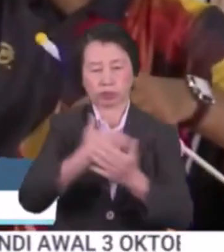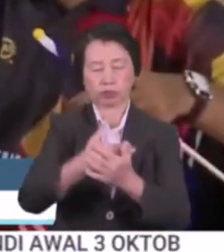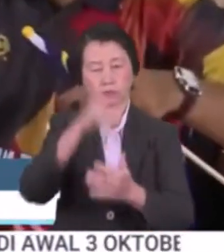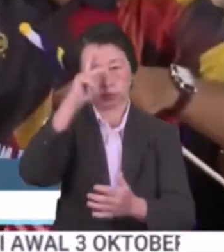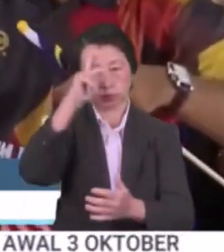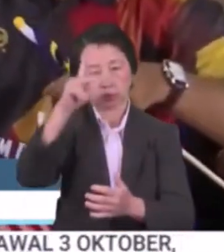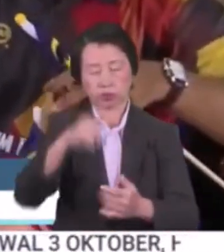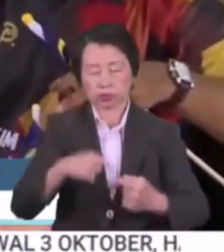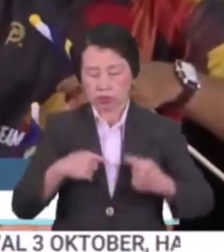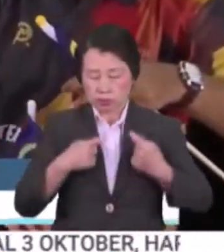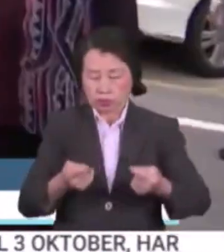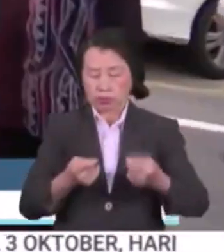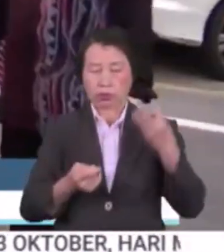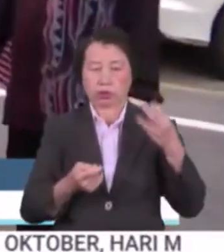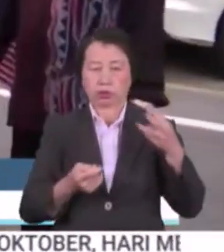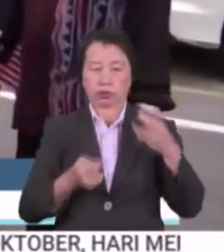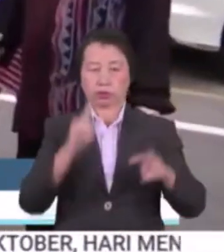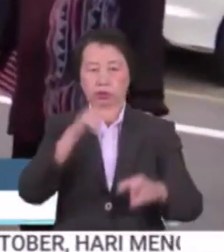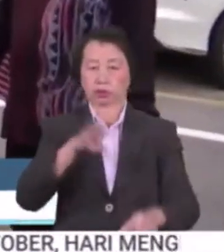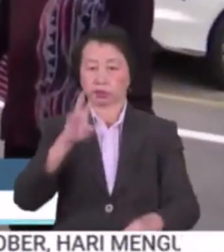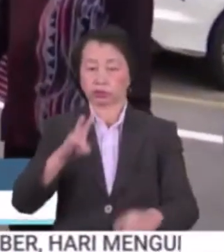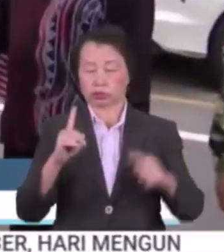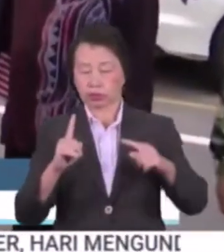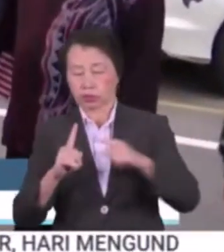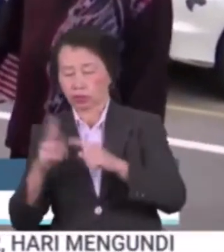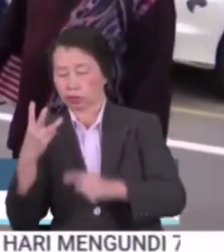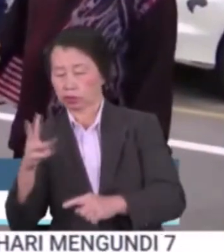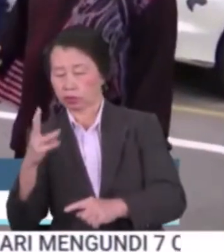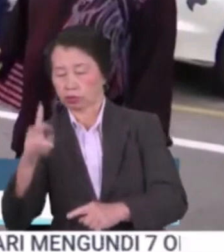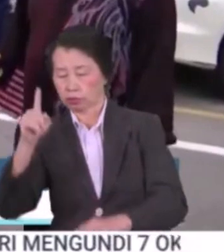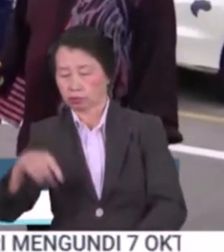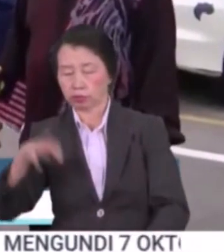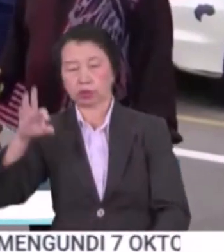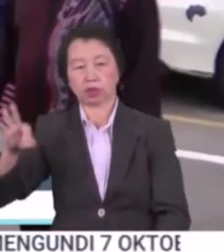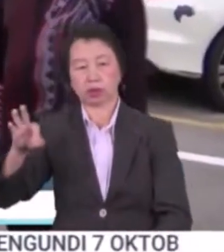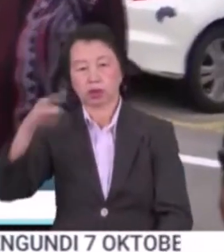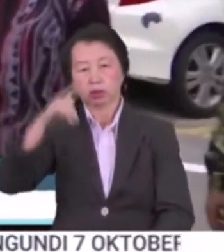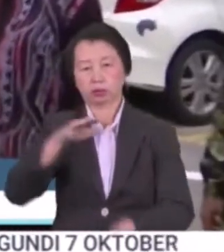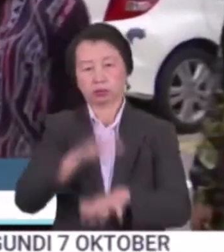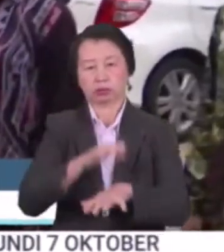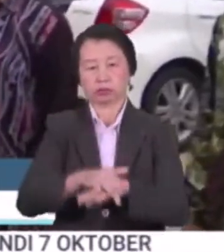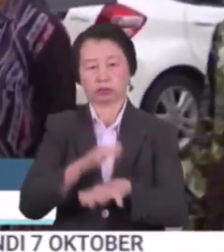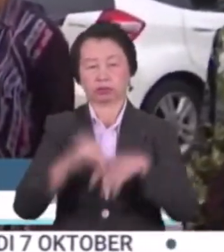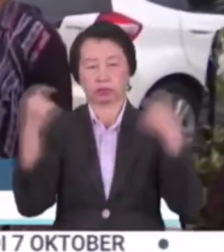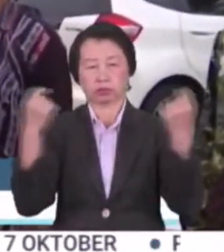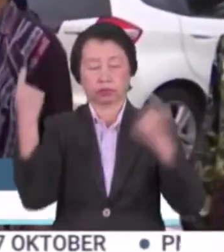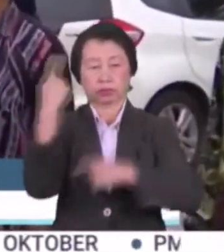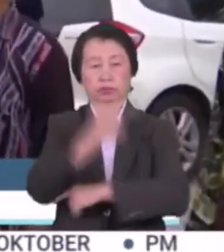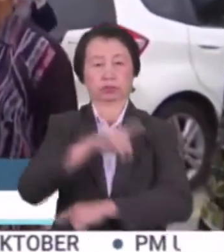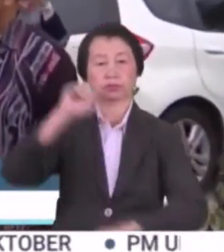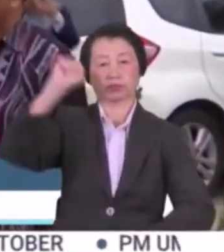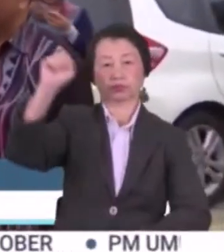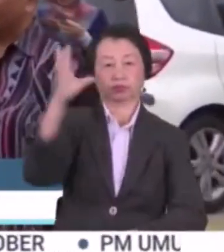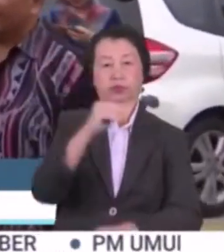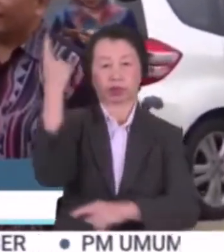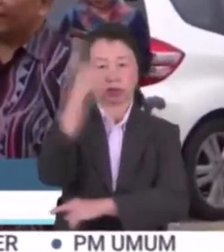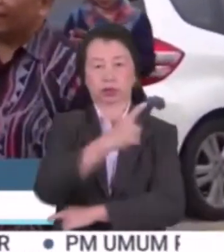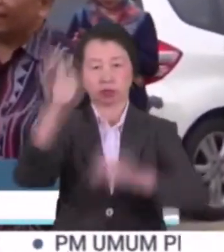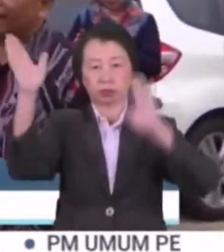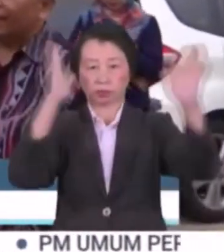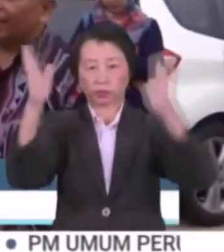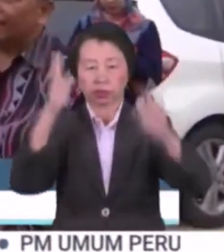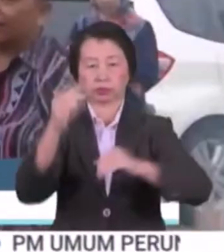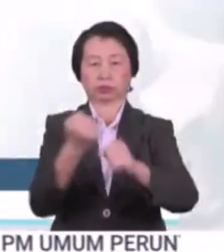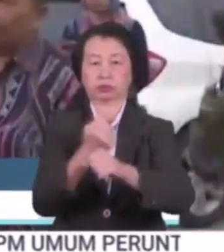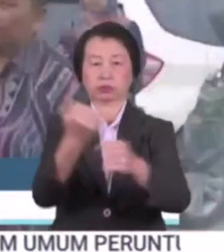Kelantan sejak 16 Julai lalu hingga 16 September ini bagi menyemarakkan sambutan Hari Kebangsaan dan Hari Malaysia tahun